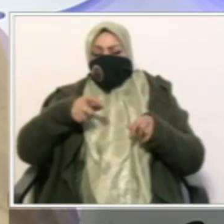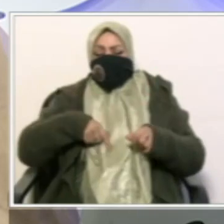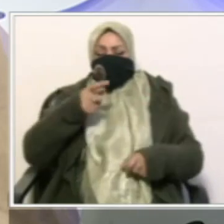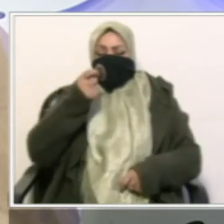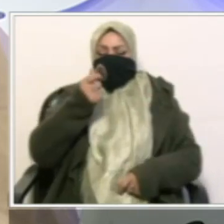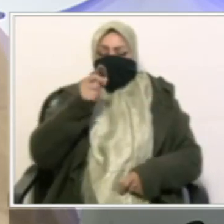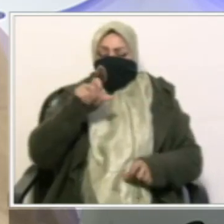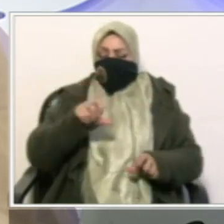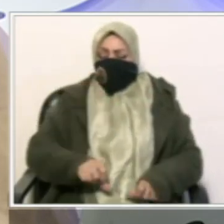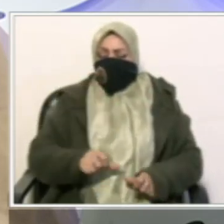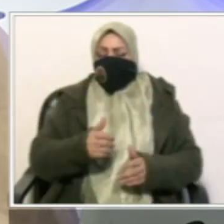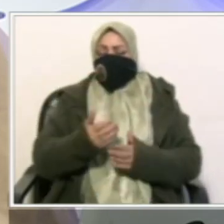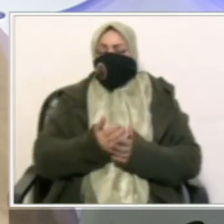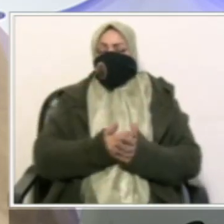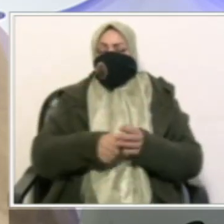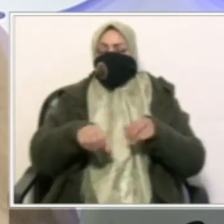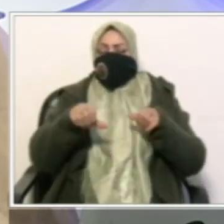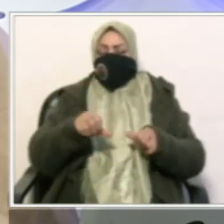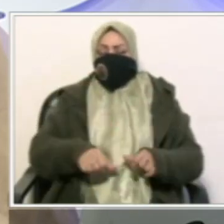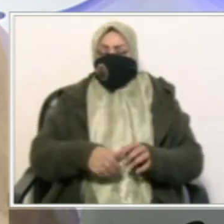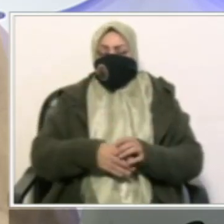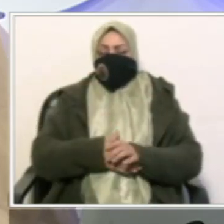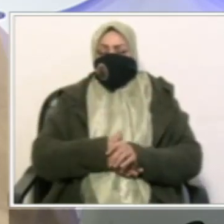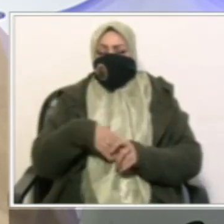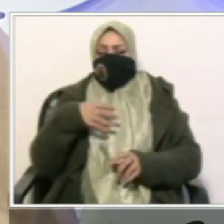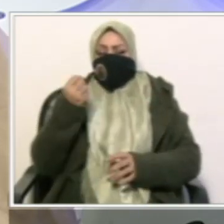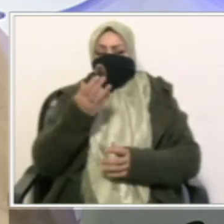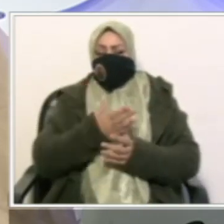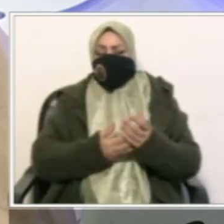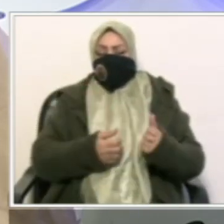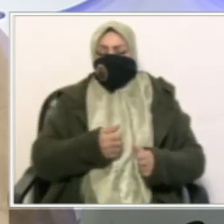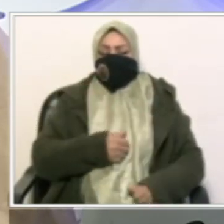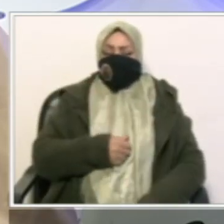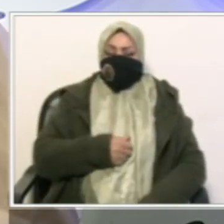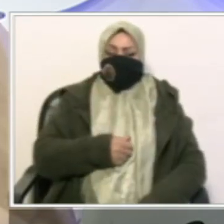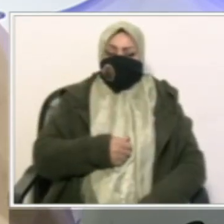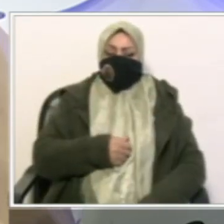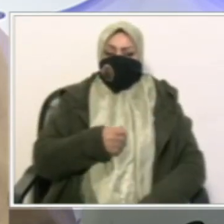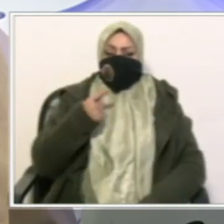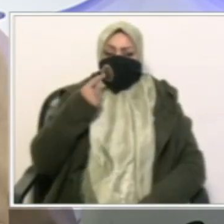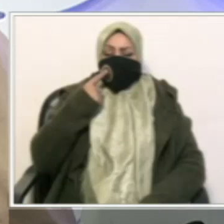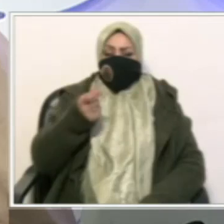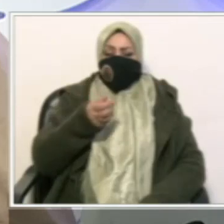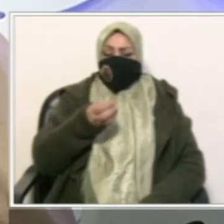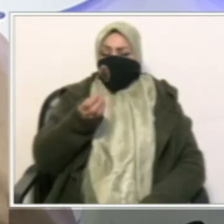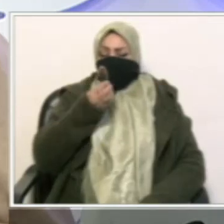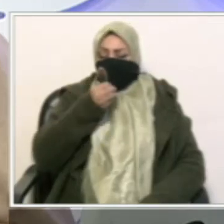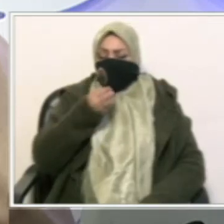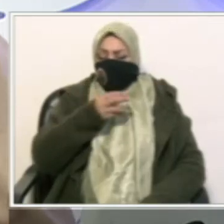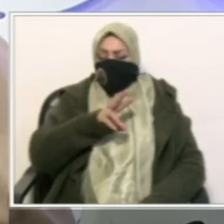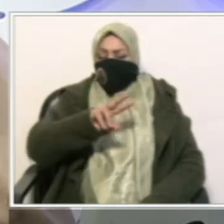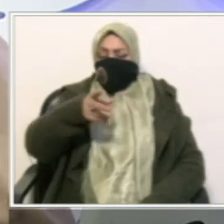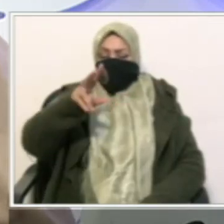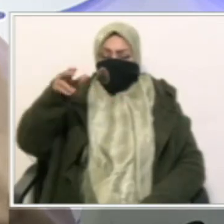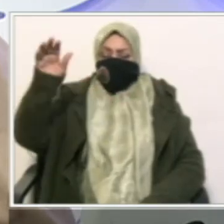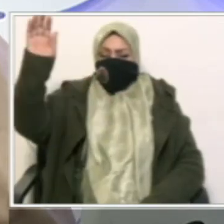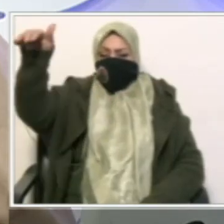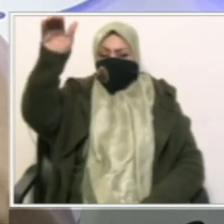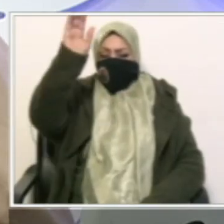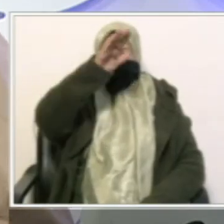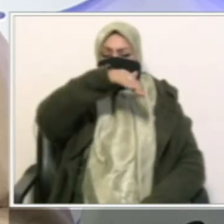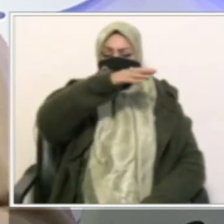يتكففون، لازالوا جوعى وزالوا عطشى، والناس يتكففون يبحثون عن يعني رغيف العيش